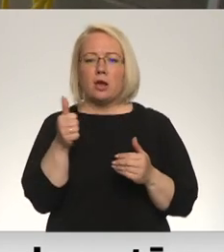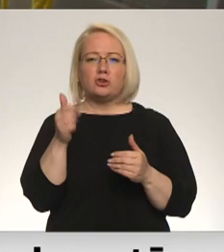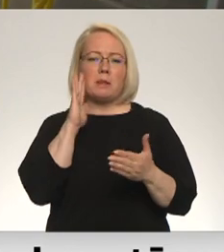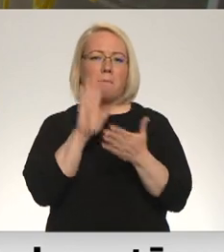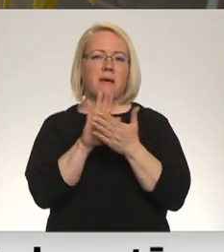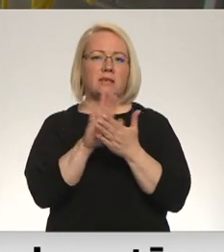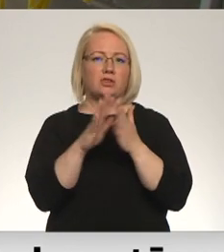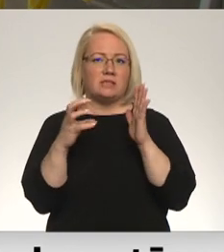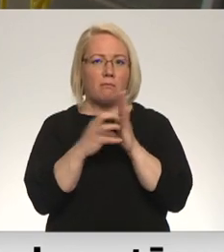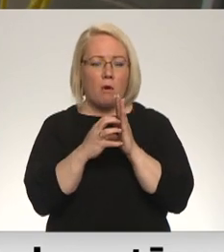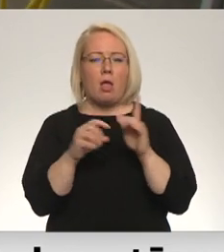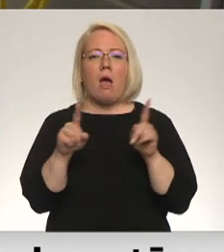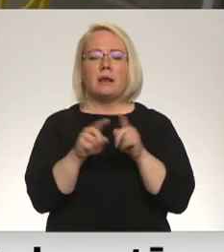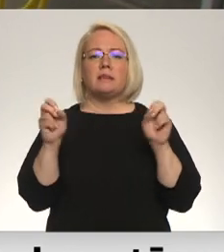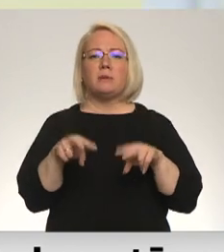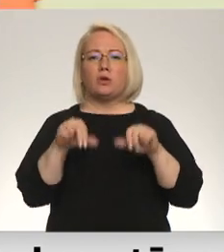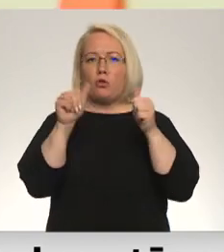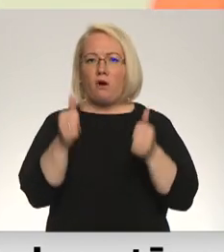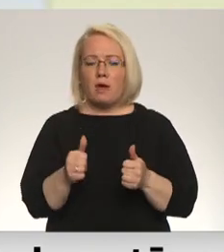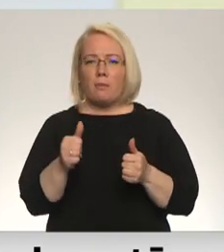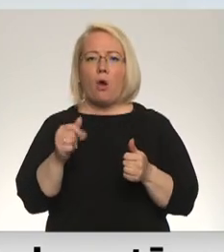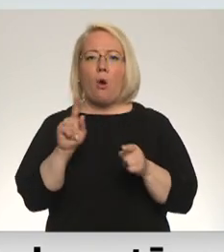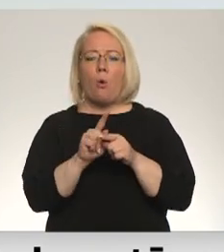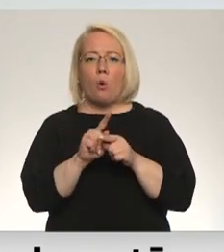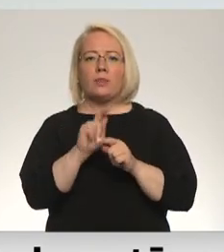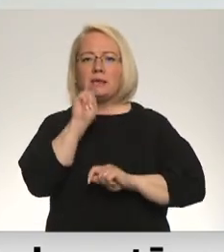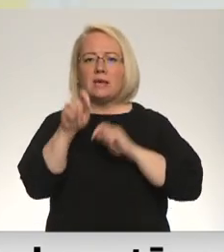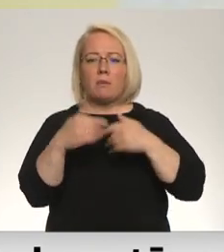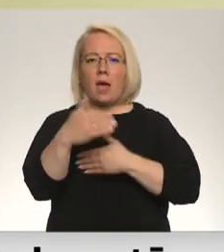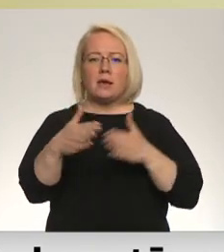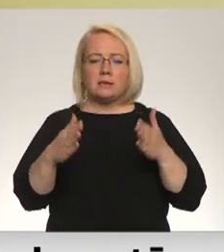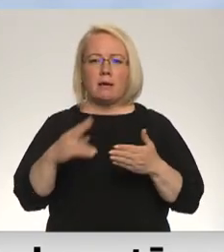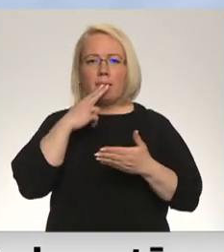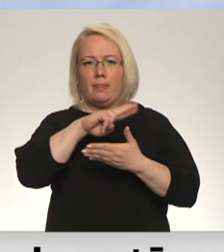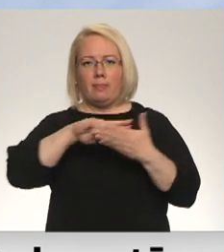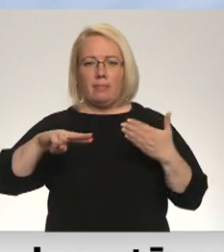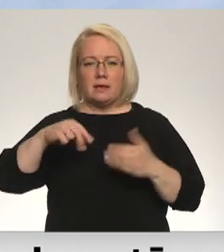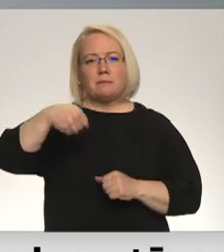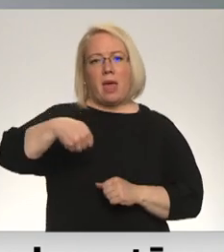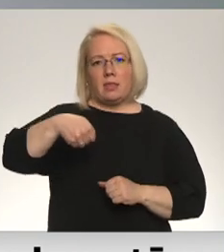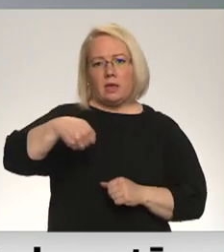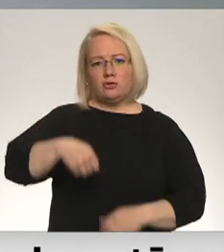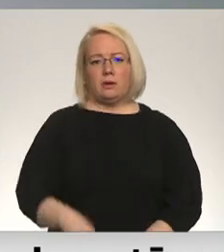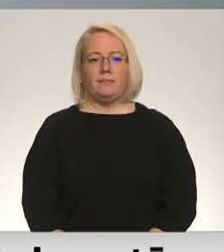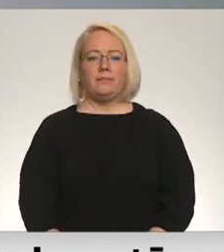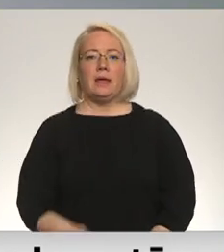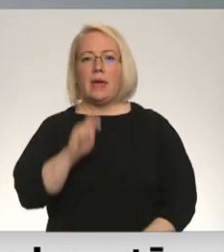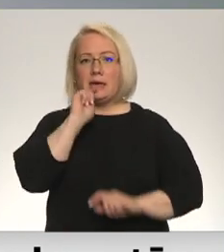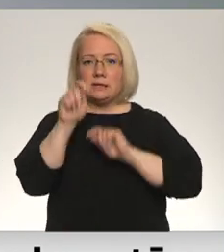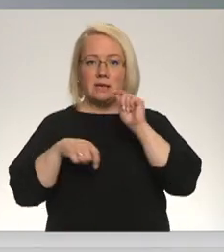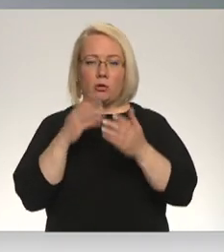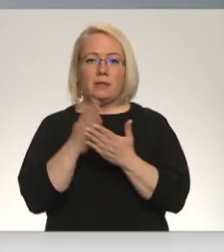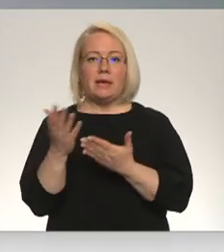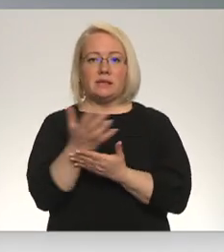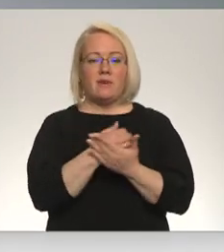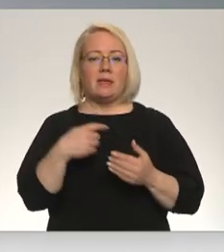pazīšanas zīmēm, gan speciāli noformētām un aizlīmētām ziedojumu kastītēm spainīšiem. Ziedojumi tiks vākti